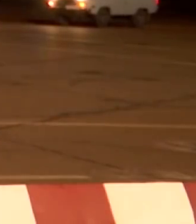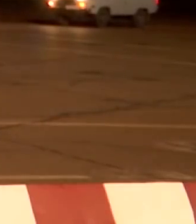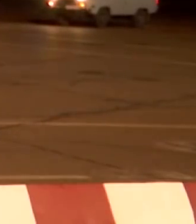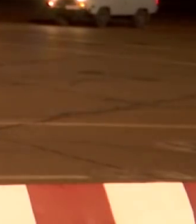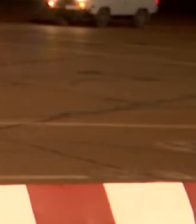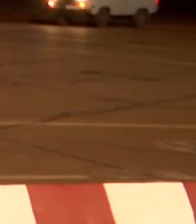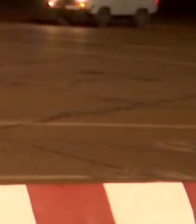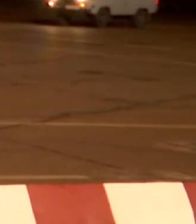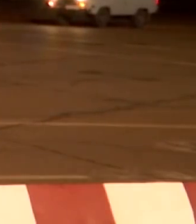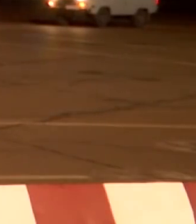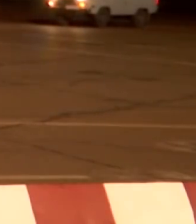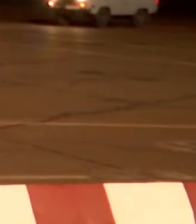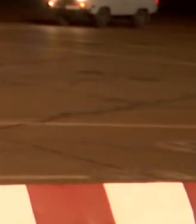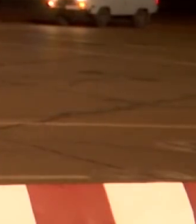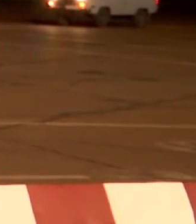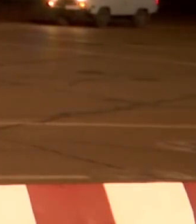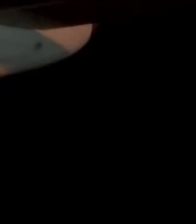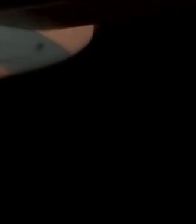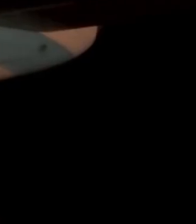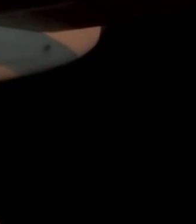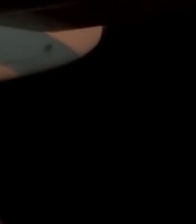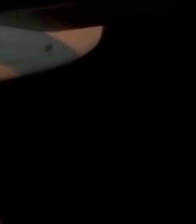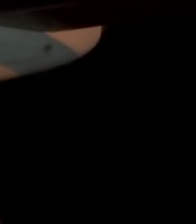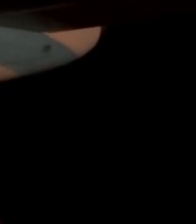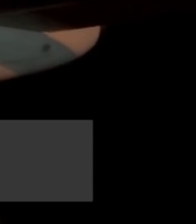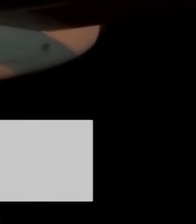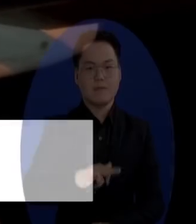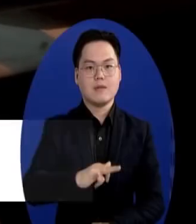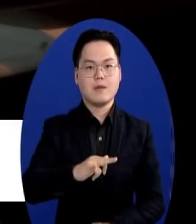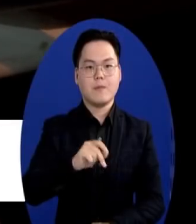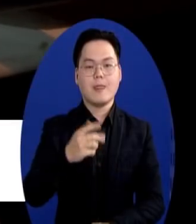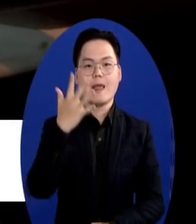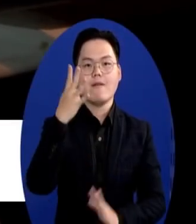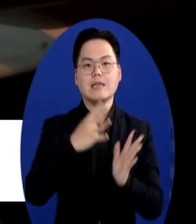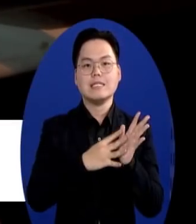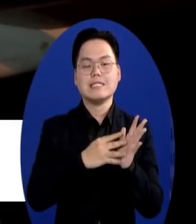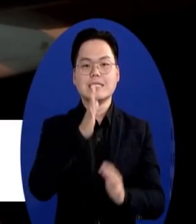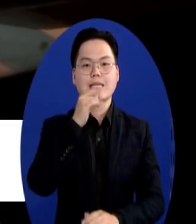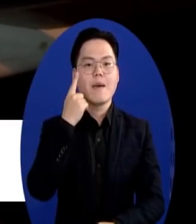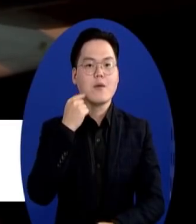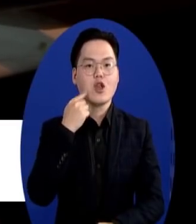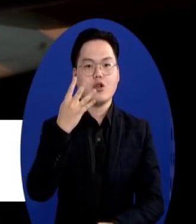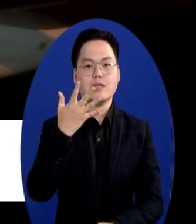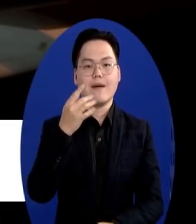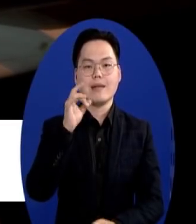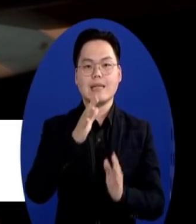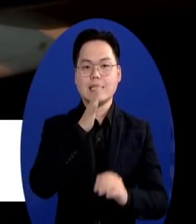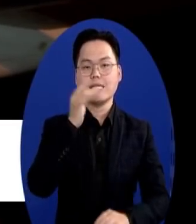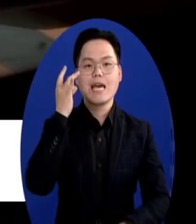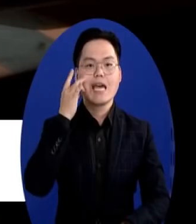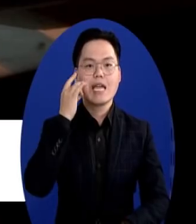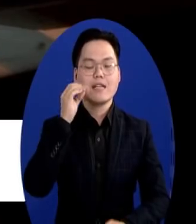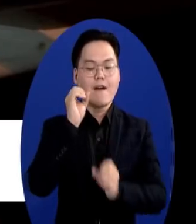8-р сарын 30-ны өдөр Улаанбаатар Нурсултан Улаанбаатар тусгай үргийн нислэгээр ирсэн 59 настай эмэгтэй 45 настай эрэгтэйн